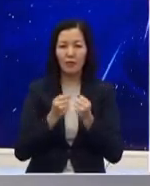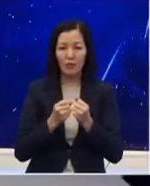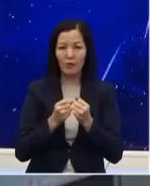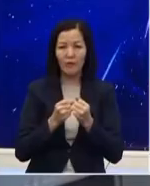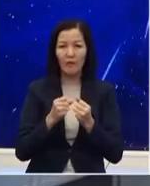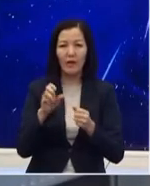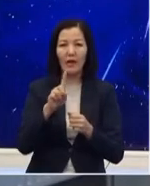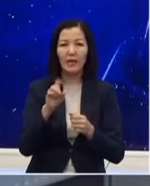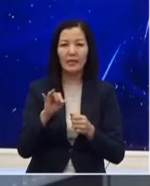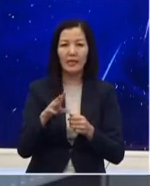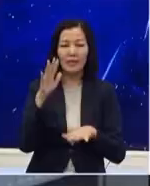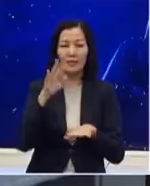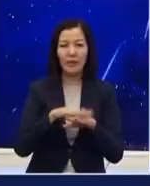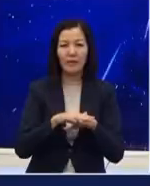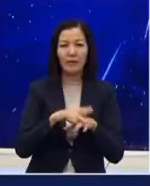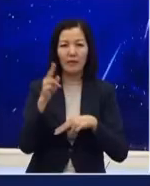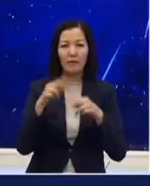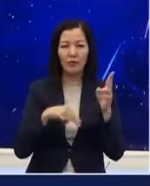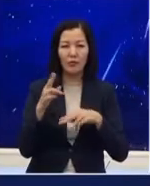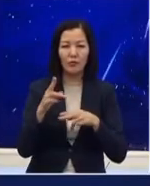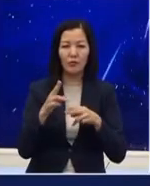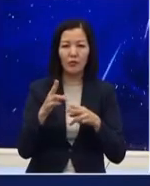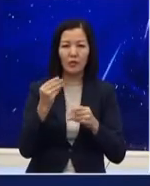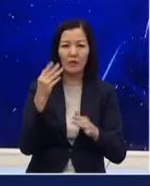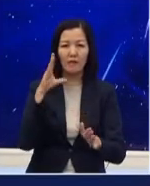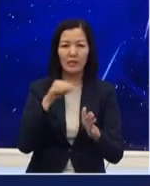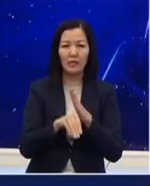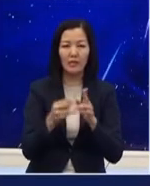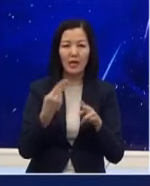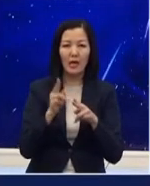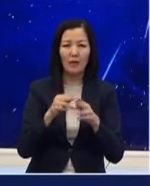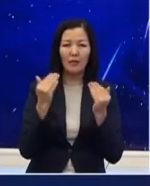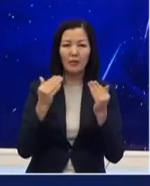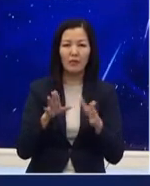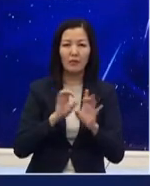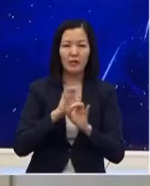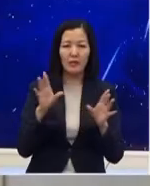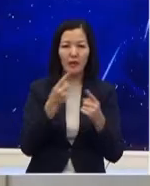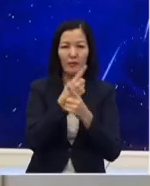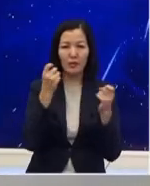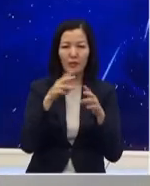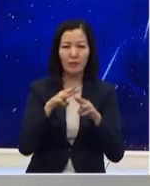660 миллионов займет Азиатский банк инфраструктурных инвестиций. Об этом сегодня сообщил